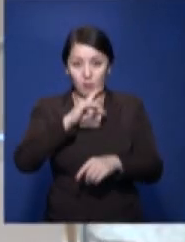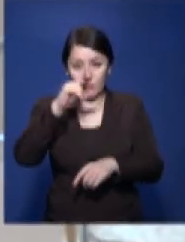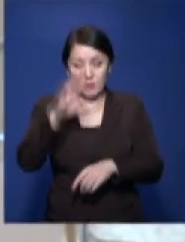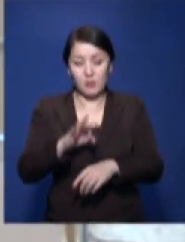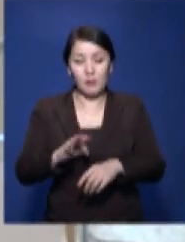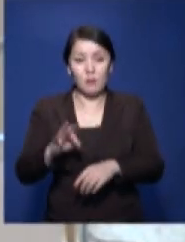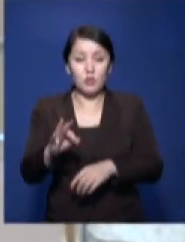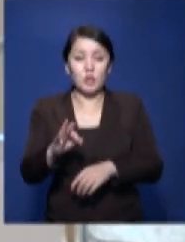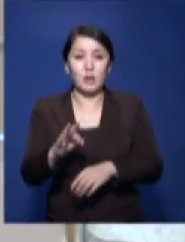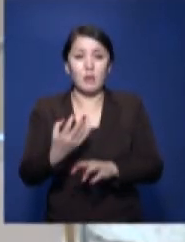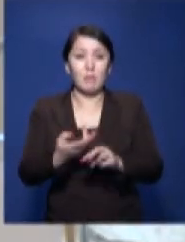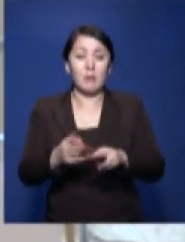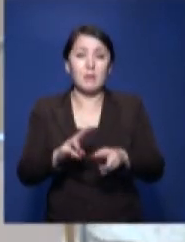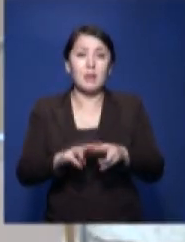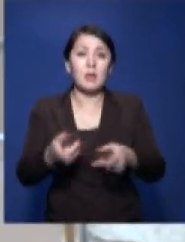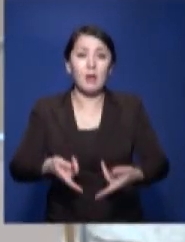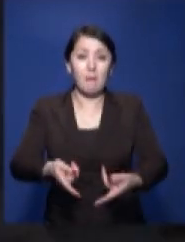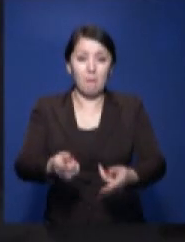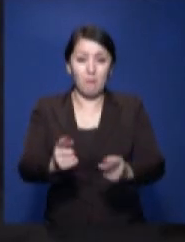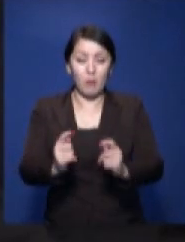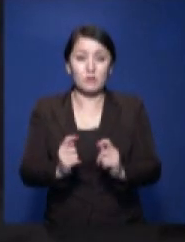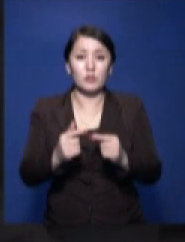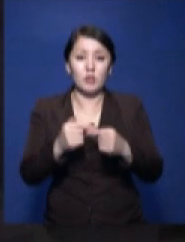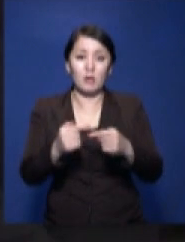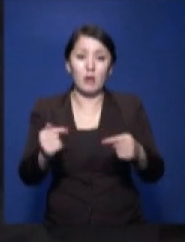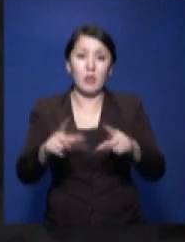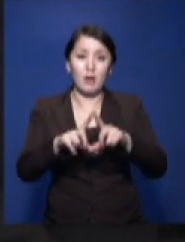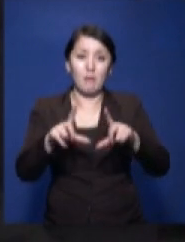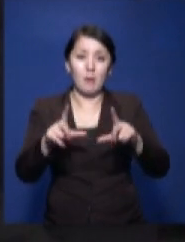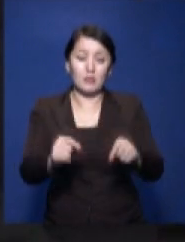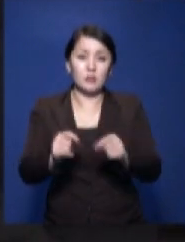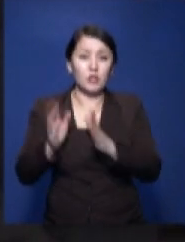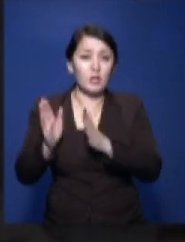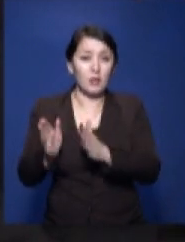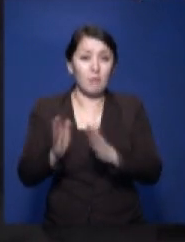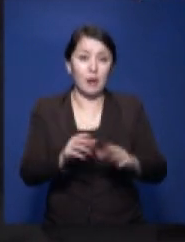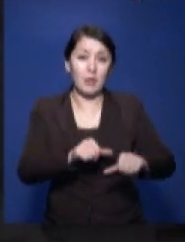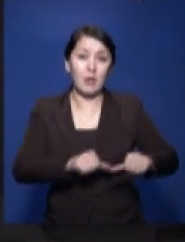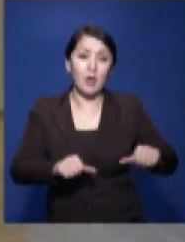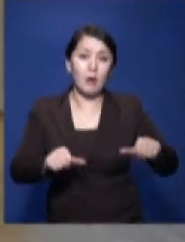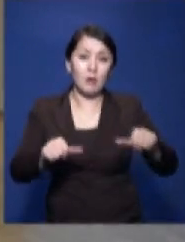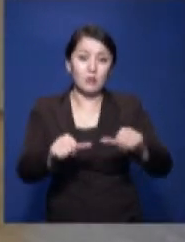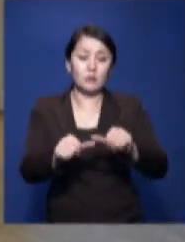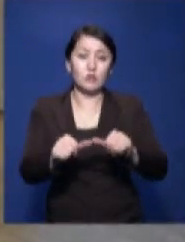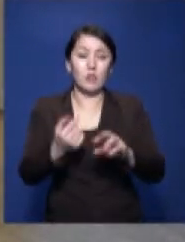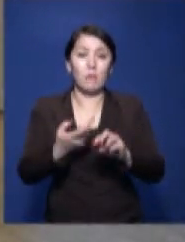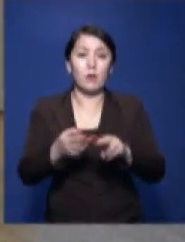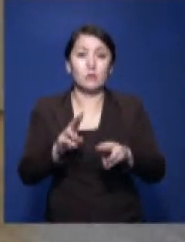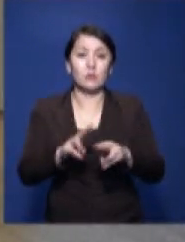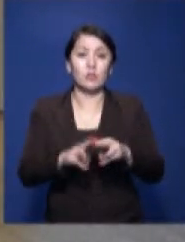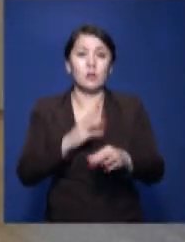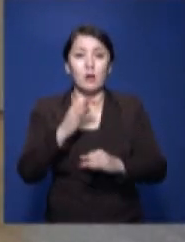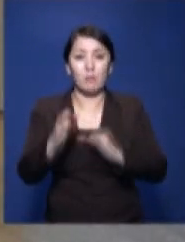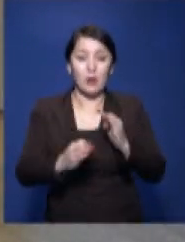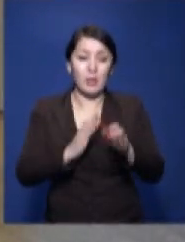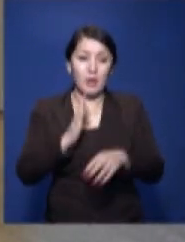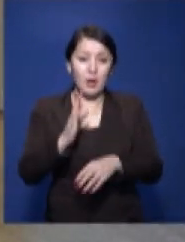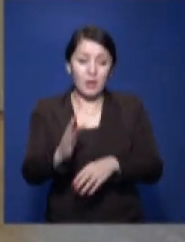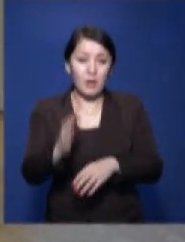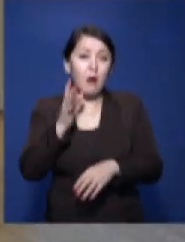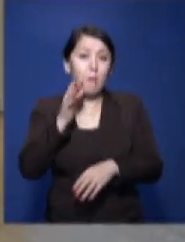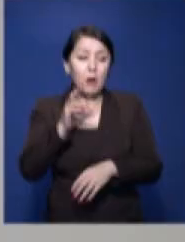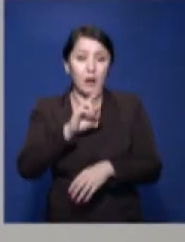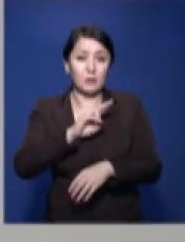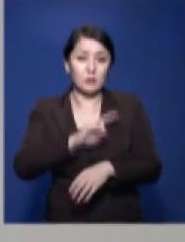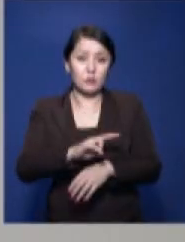Қазақстан облысы бойынша департаменті түрлі органдардың тәртіптік комиссиясының қызметіне тұрақты түрде талдау жасайды. Жұмыс